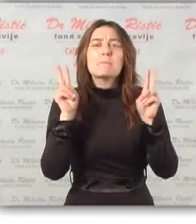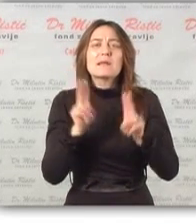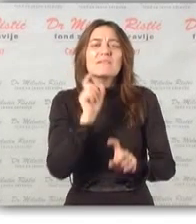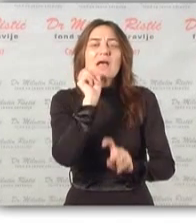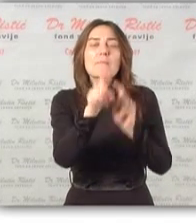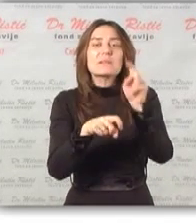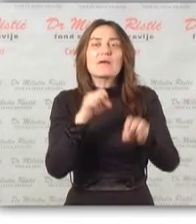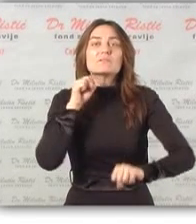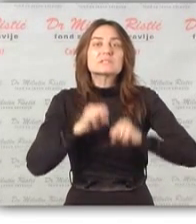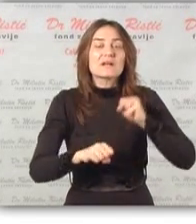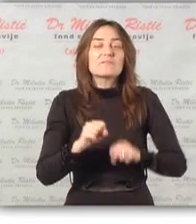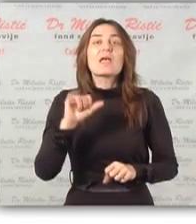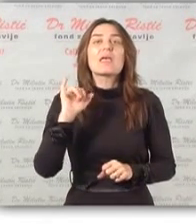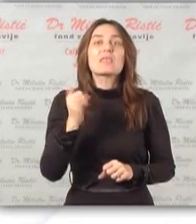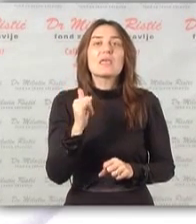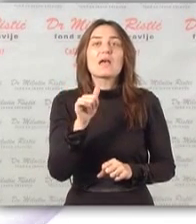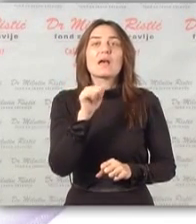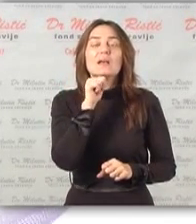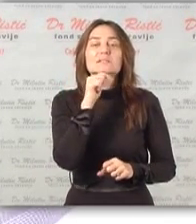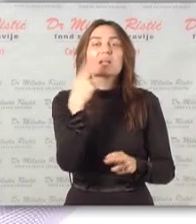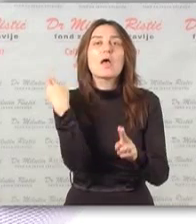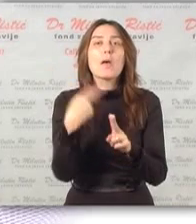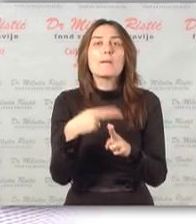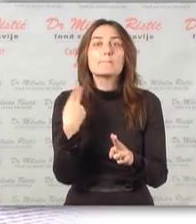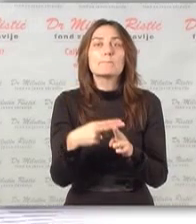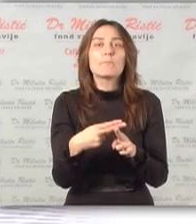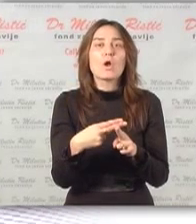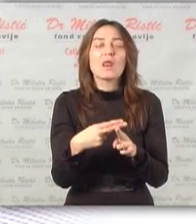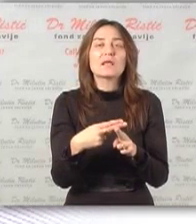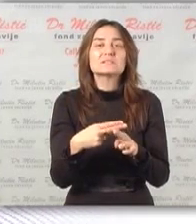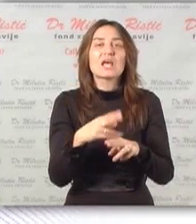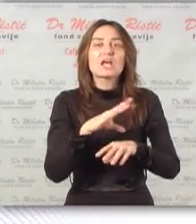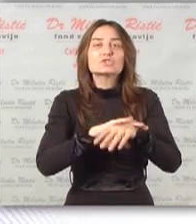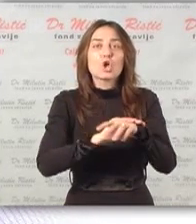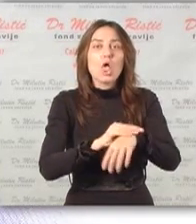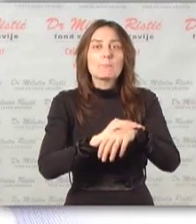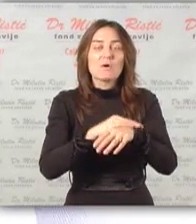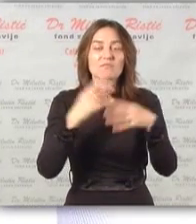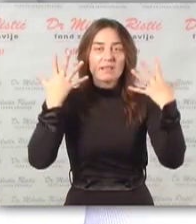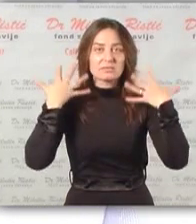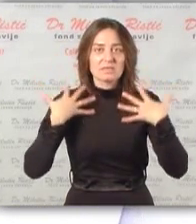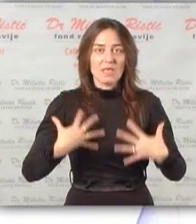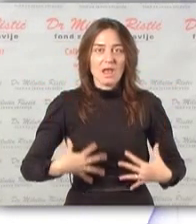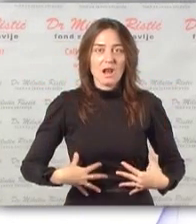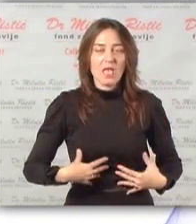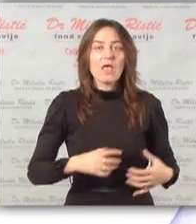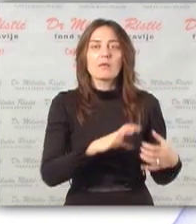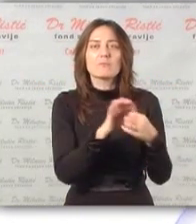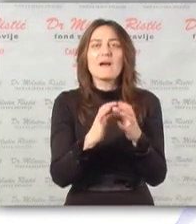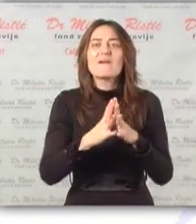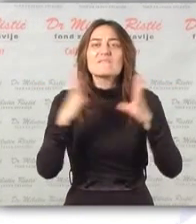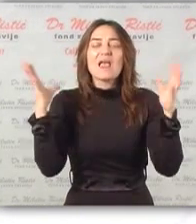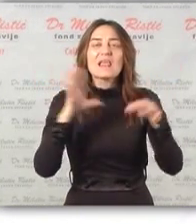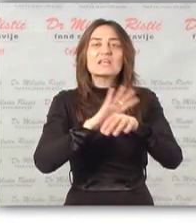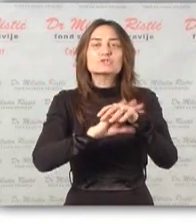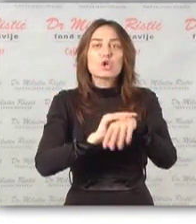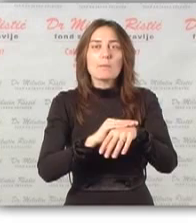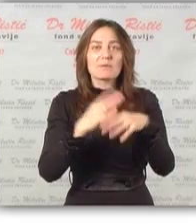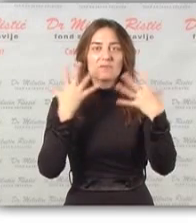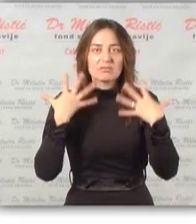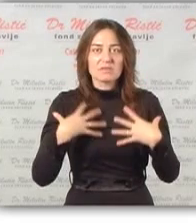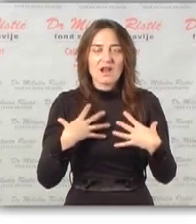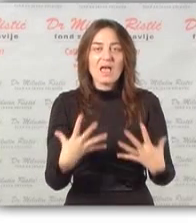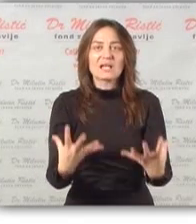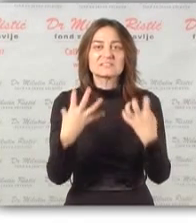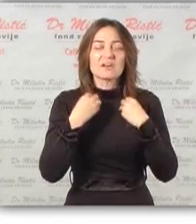epidemijske karakteristike jeste degenerativna bolest zglobova tela, odnosno najčešće velikih zglobova